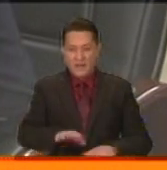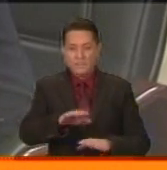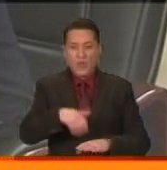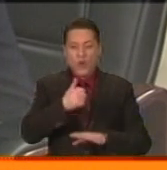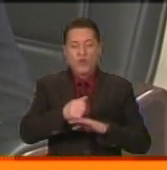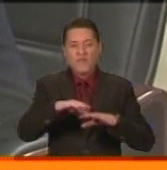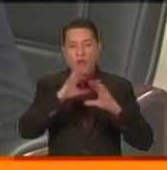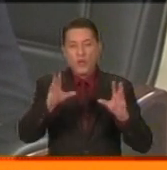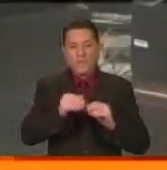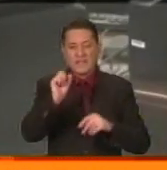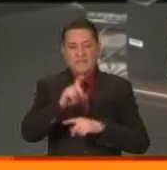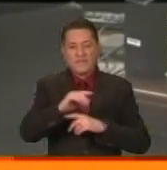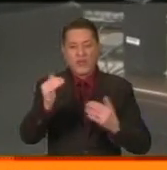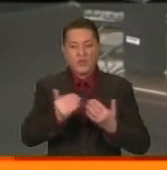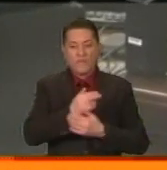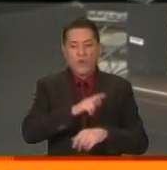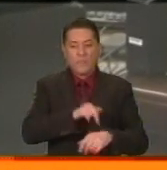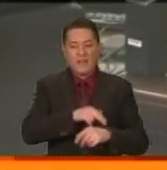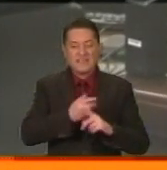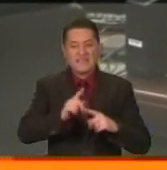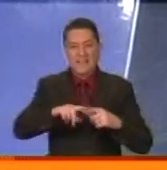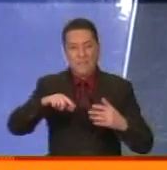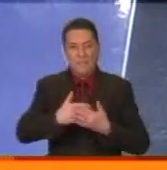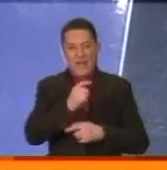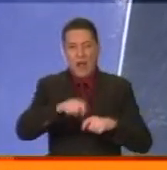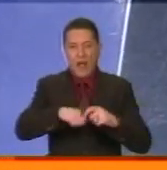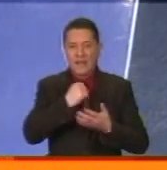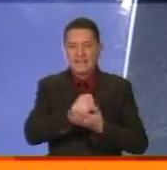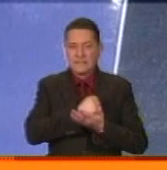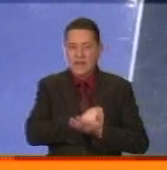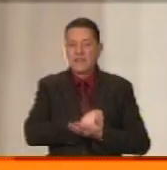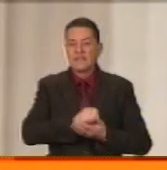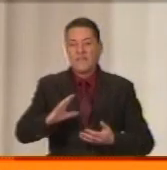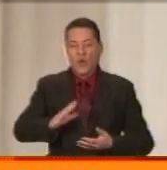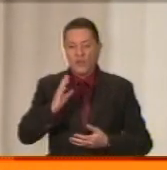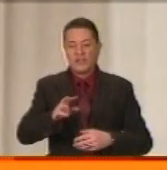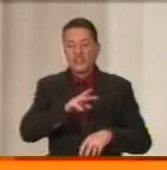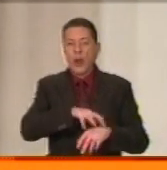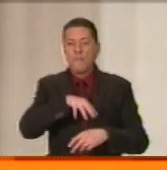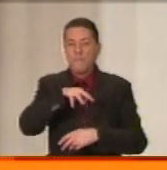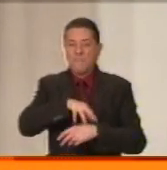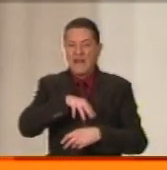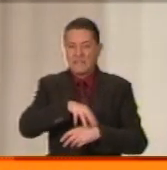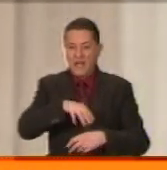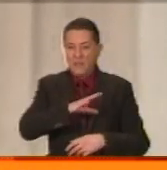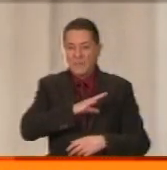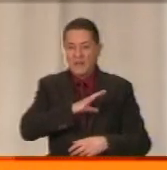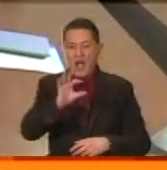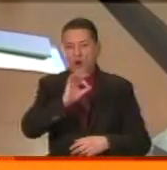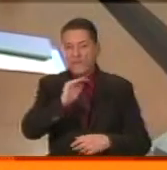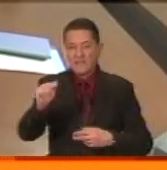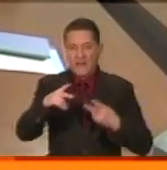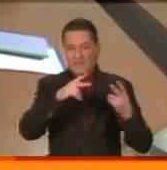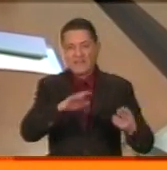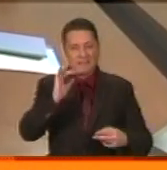ж глобальне завдання нової поліції нині – це переатестація для колишніх міліціянтів. Я була офіційним візитом в Штатах і в